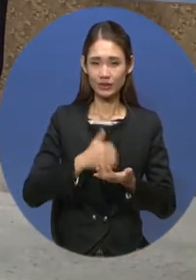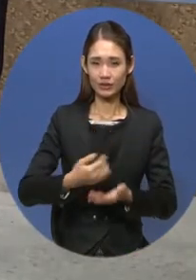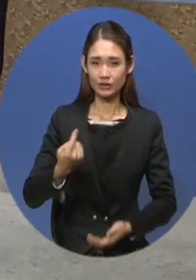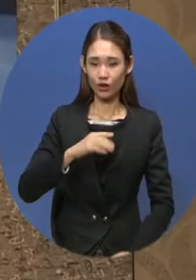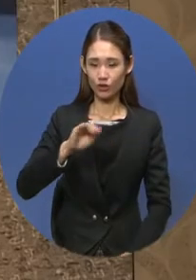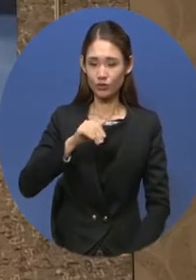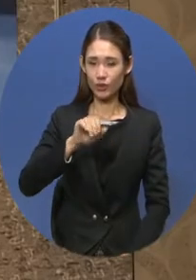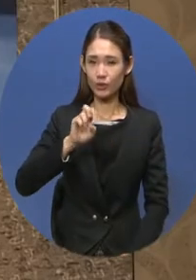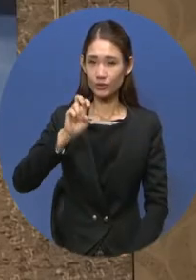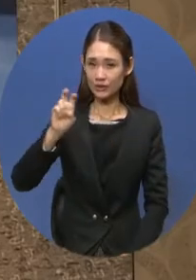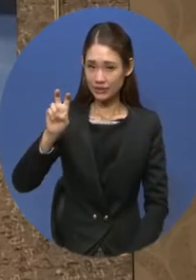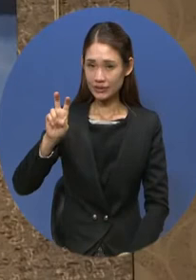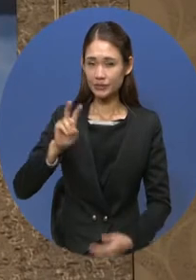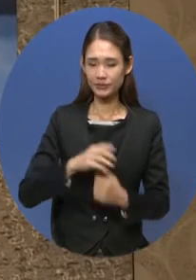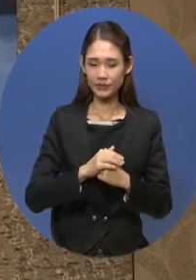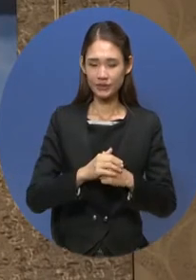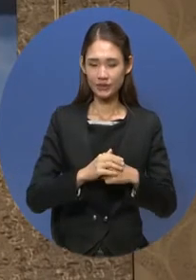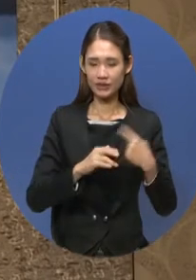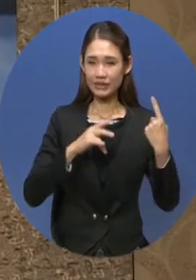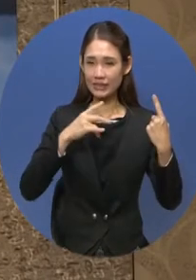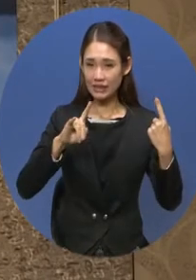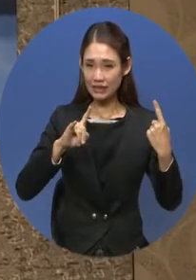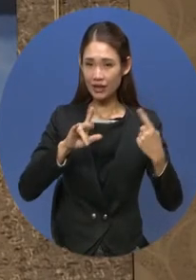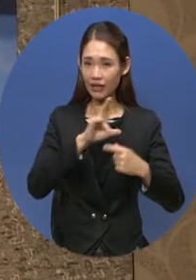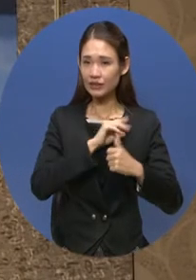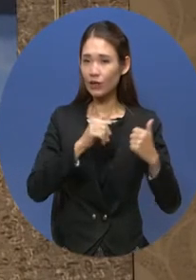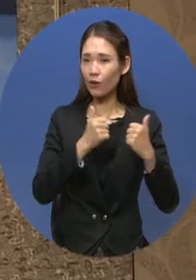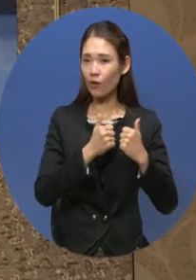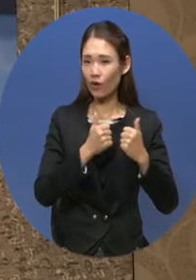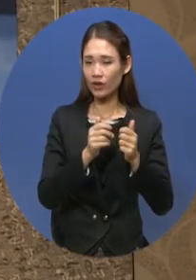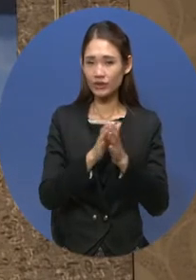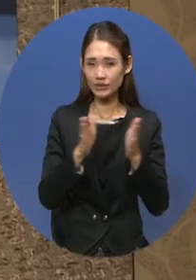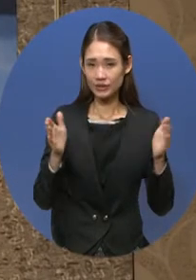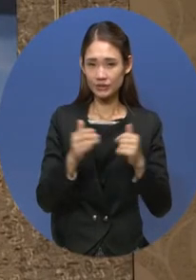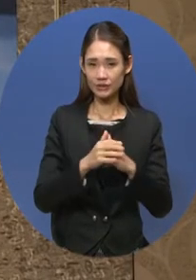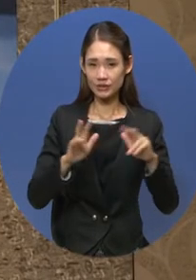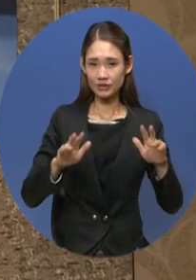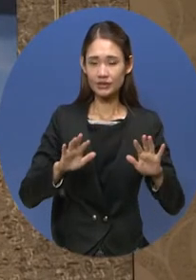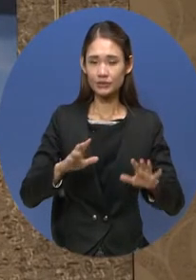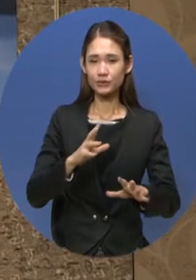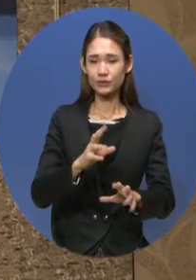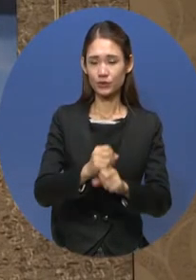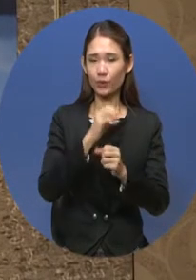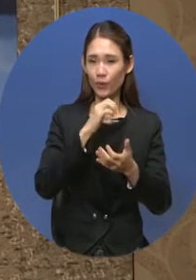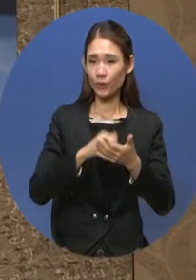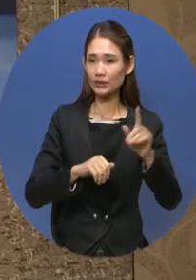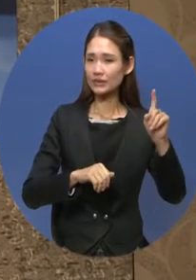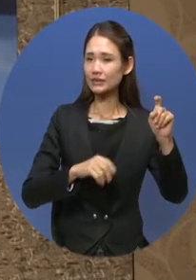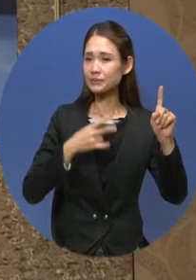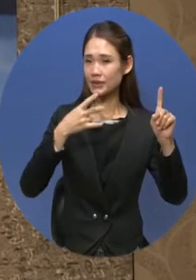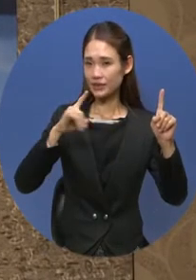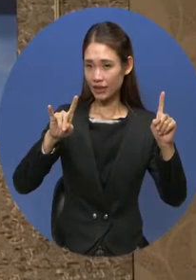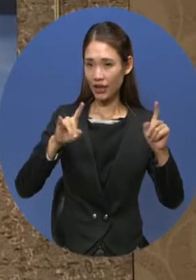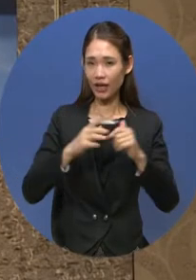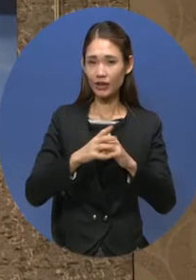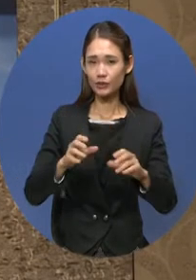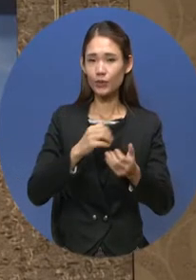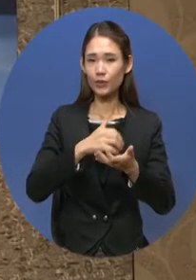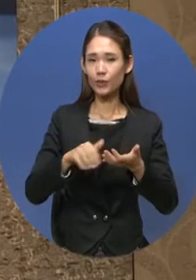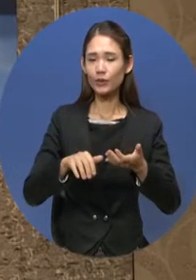네. 제1대 이제 도의원이 출범하면서 네. 지금은 11대예요. 11대 42명의